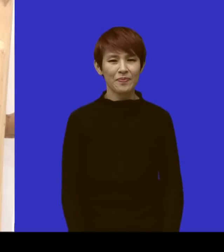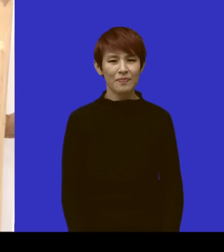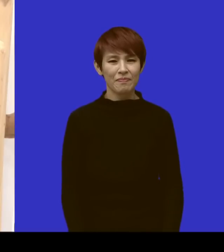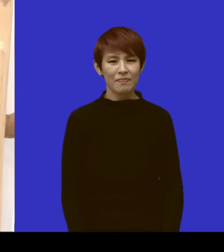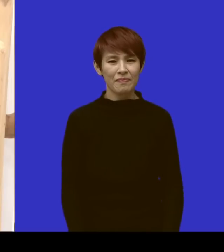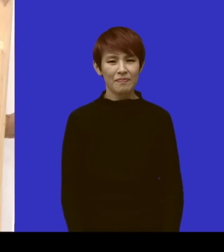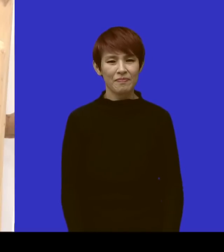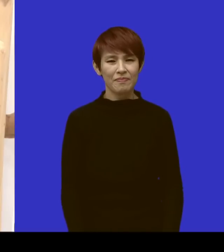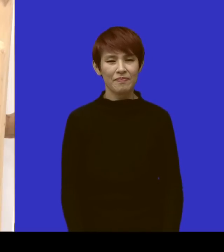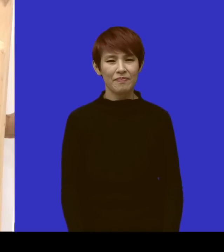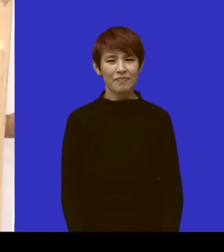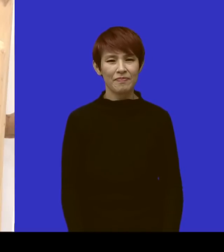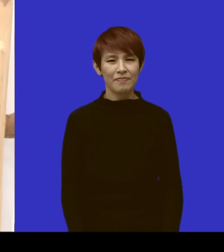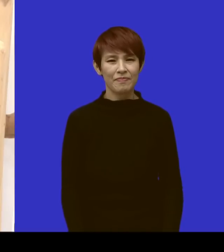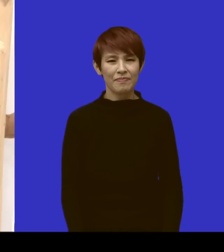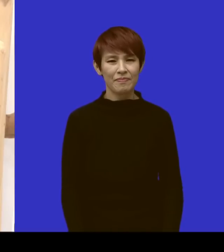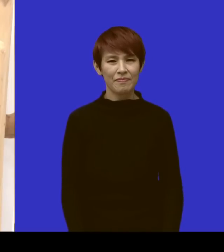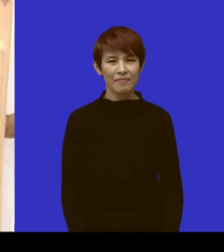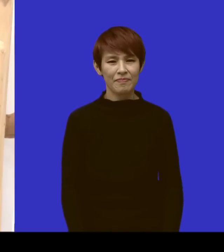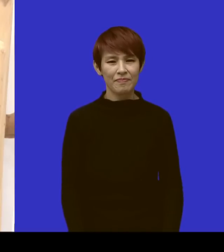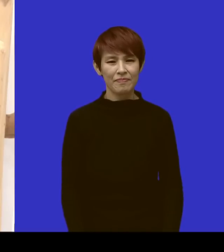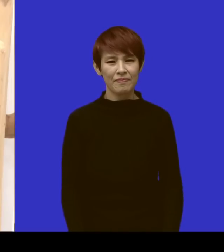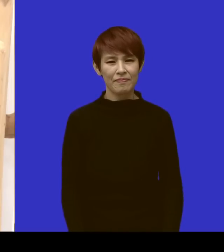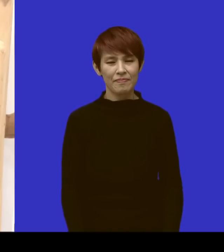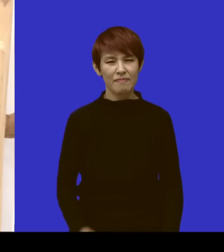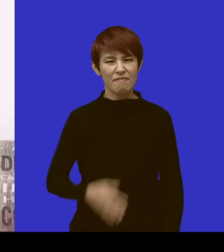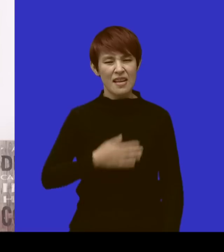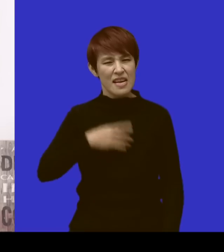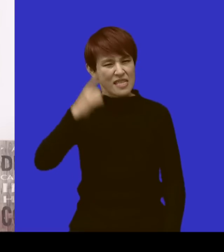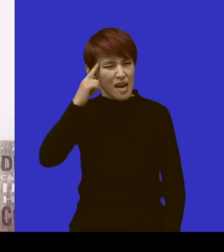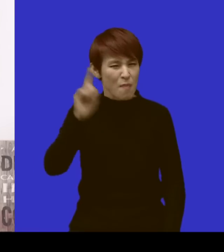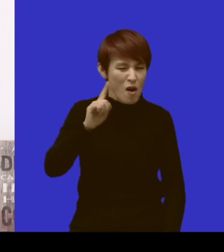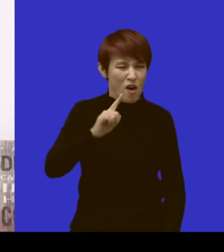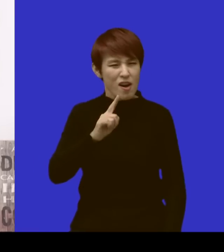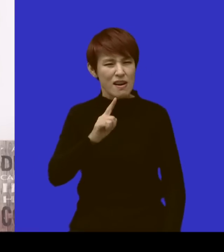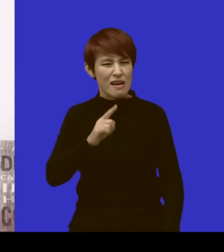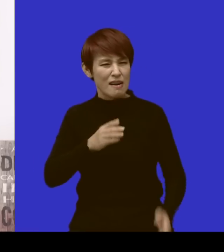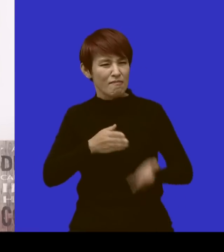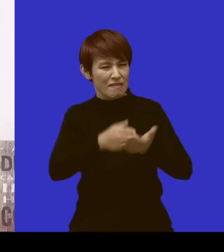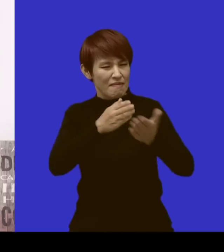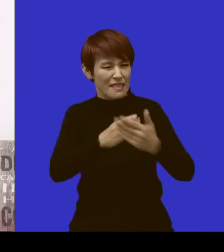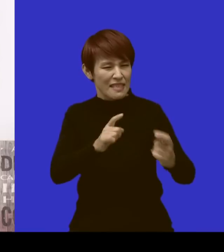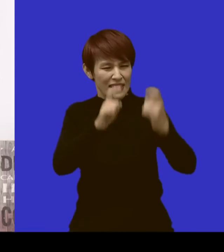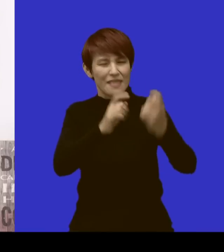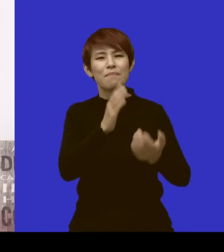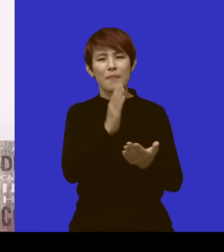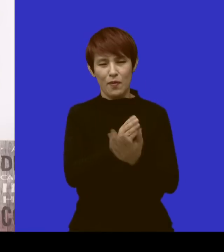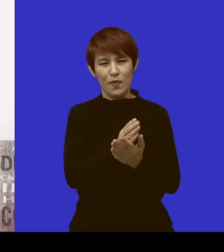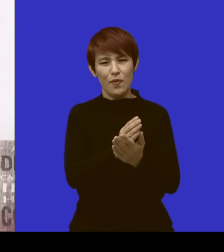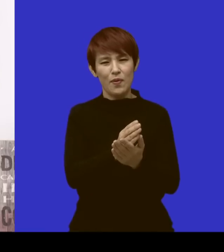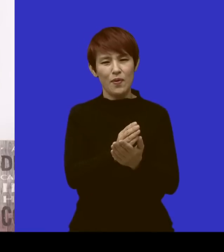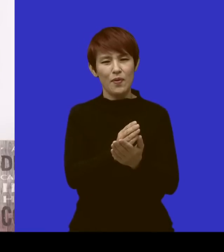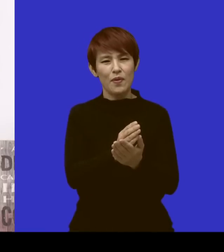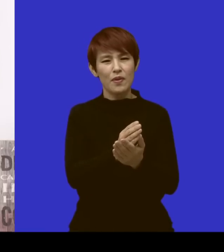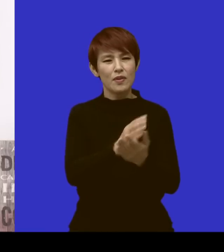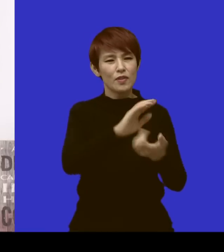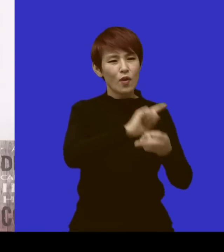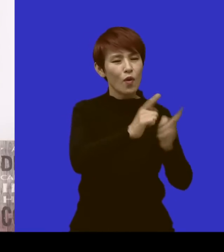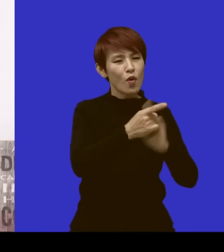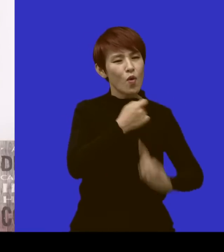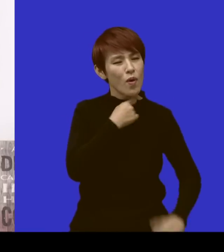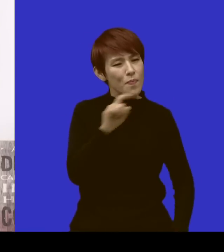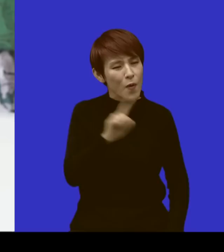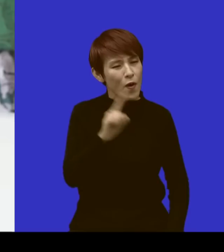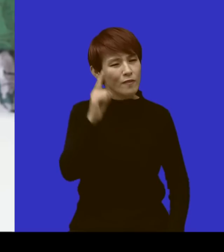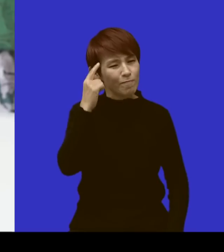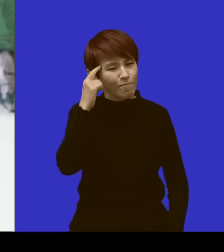본인의 의지나 그런 어떤 의견을 피력하기보다 자꾸 이제 서로가 원하는 거를 조금 더 하려고